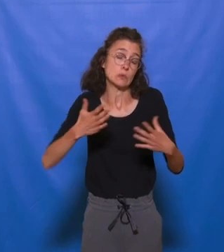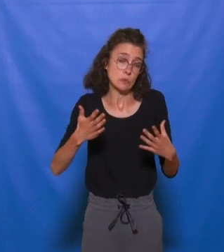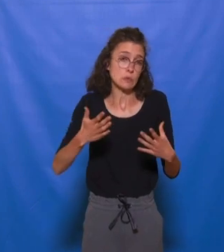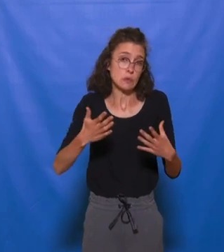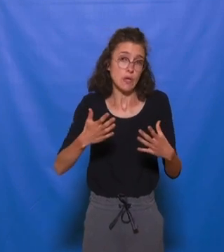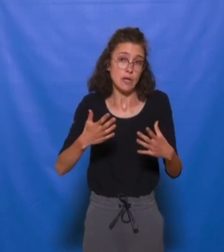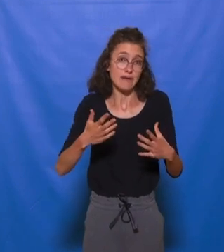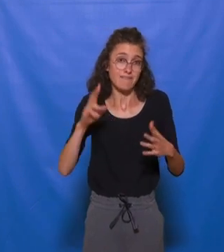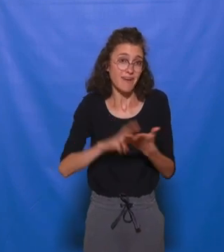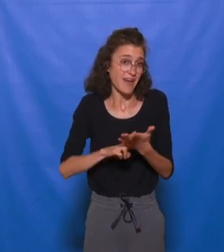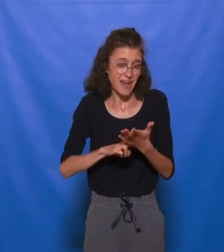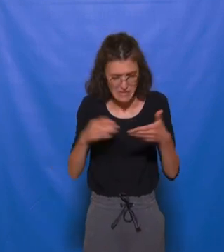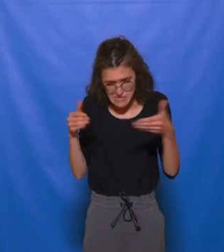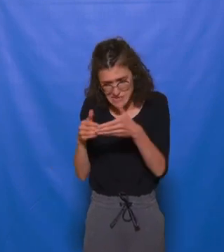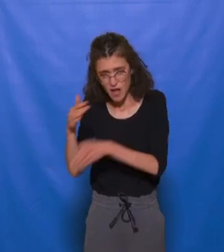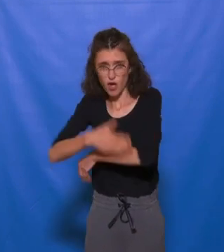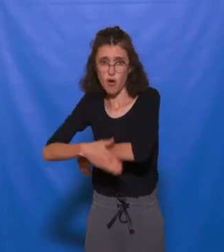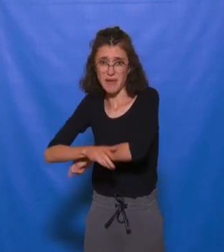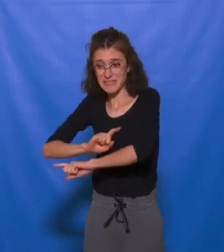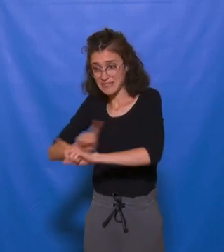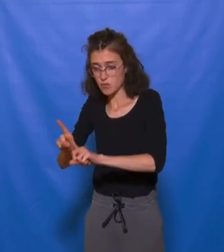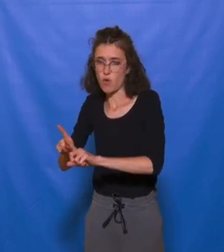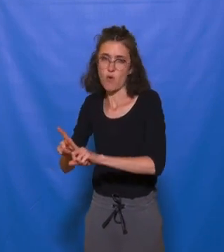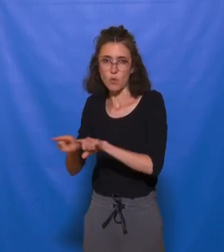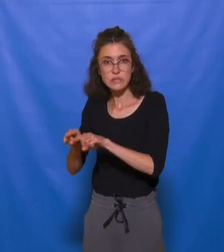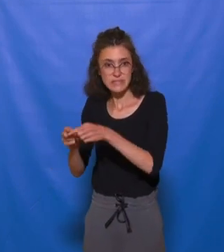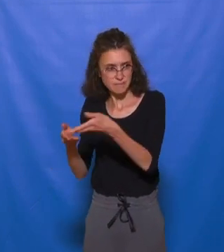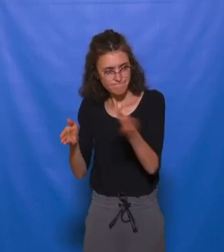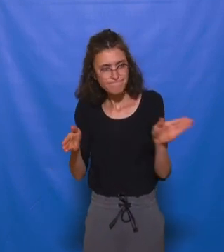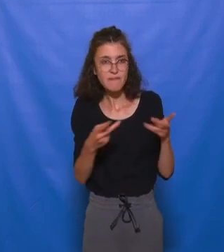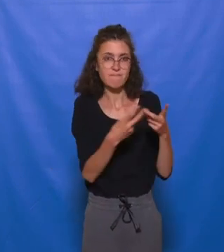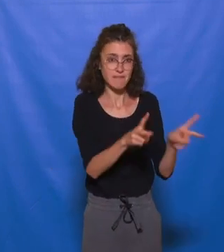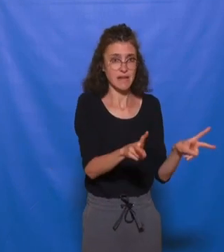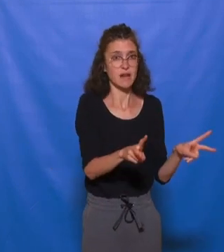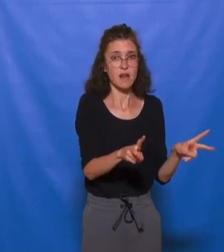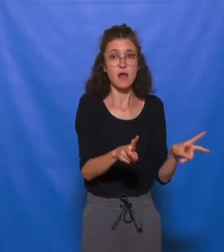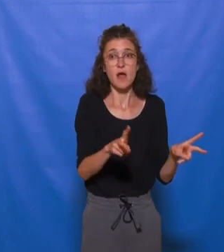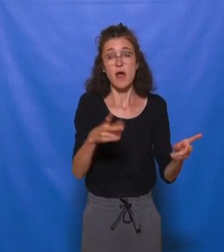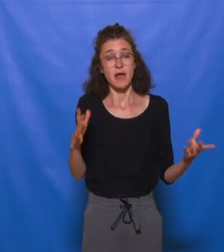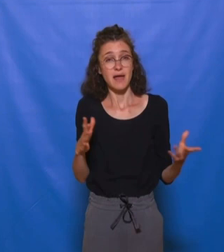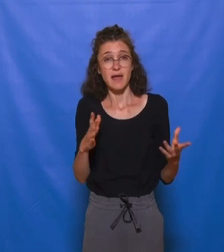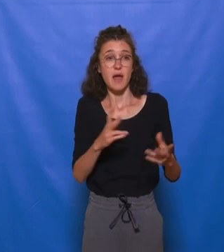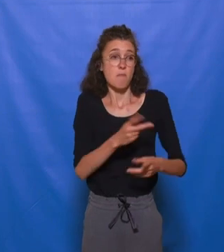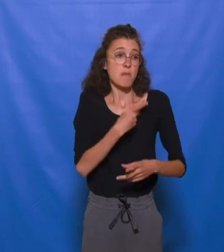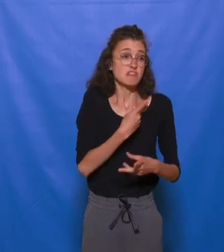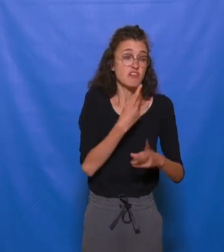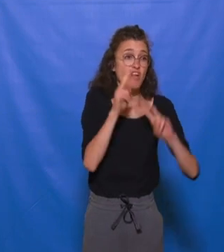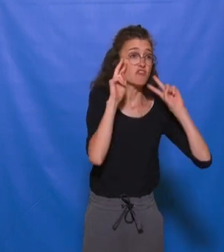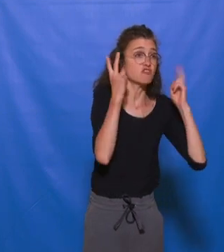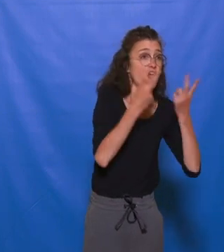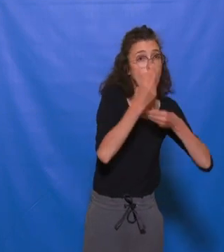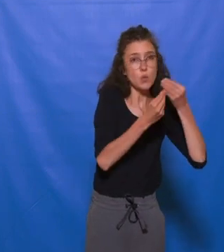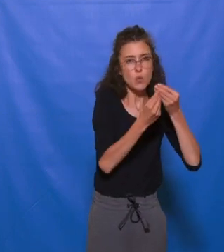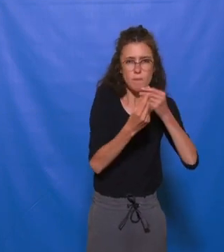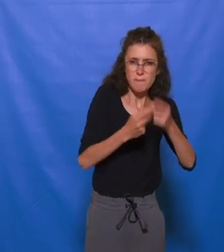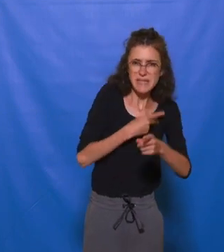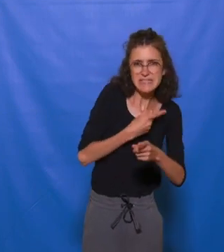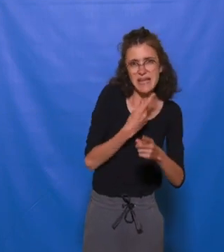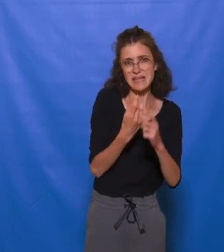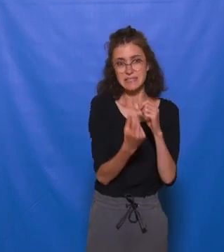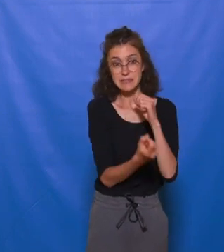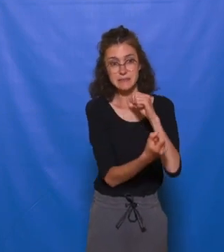c'est malheureusement presque devenu une norme, qu'il s'agisse de médecins généralistes ou d'accéder à certains spécialistes.